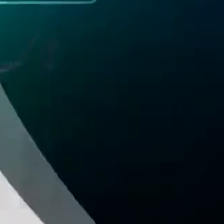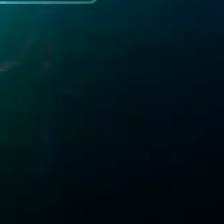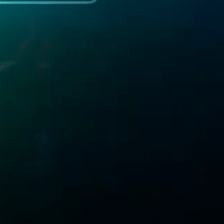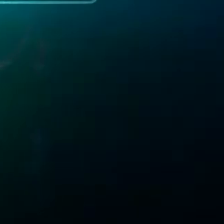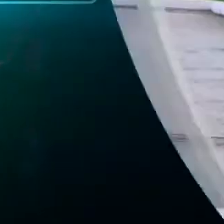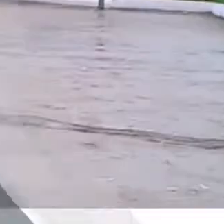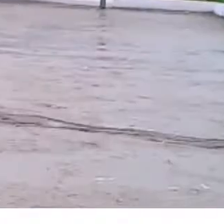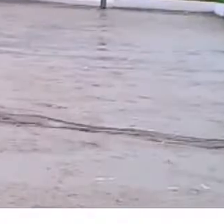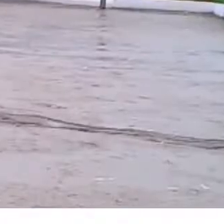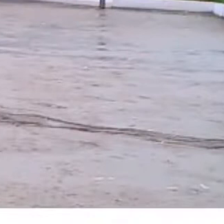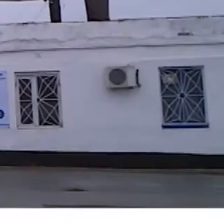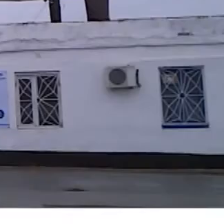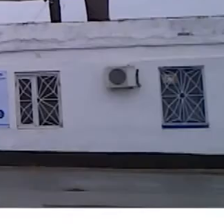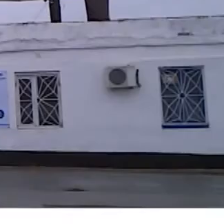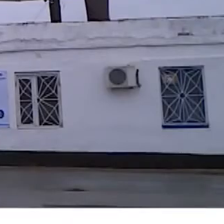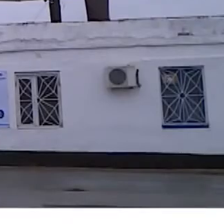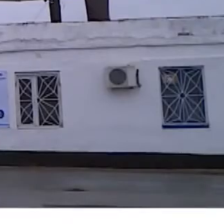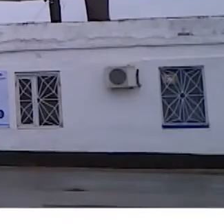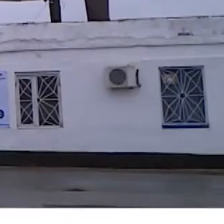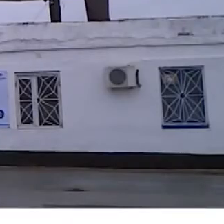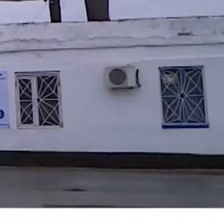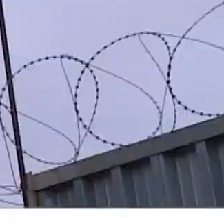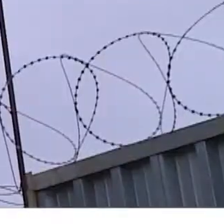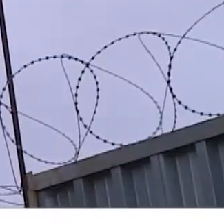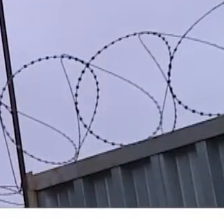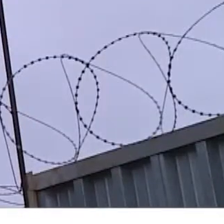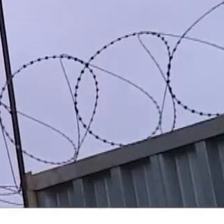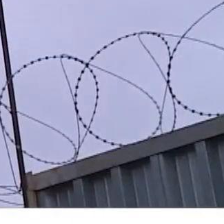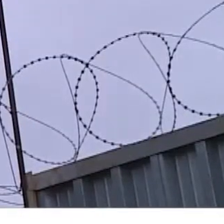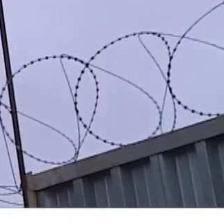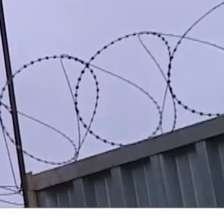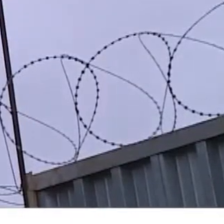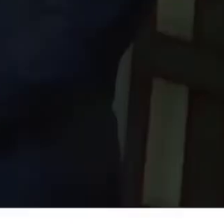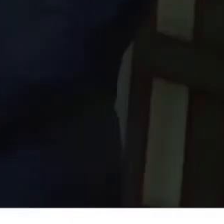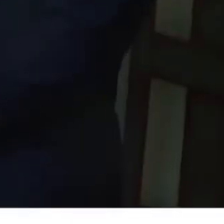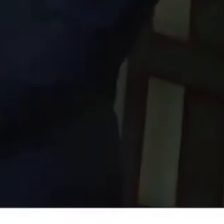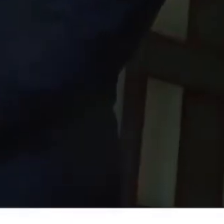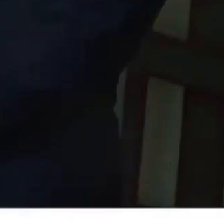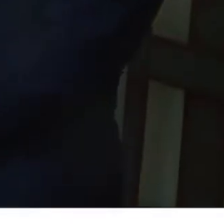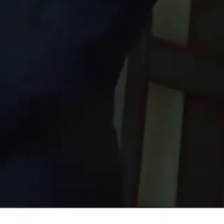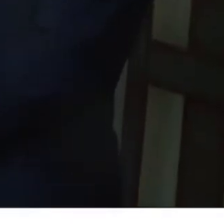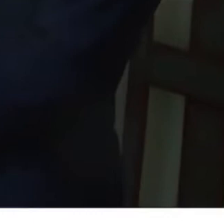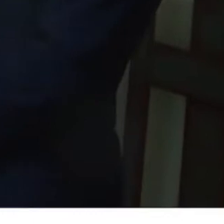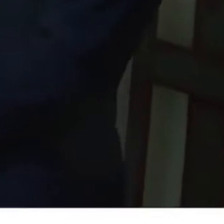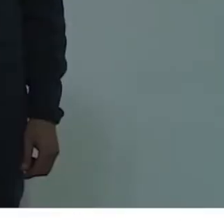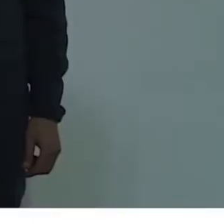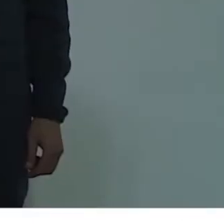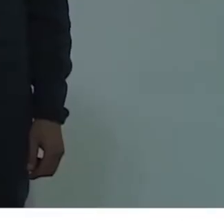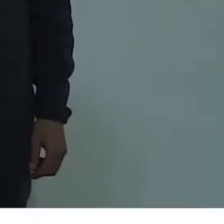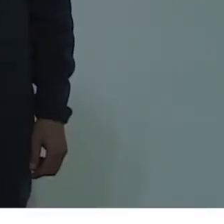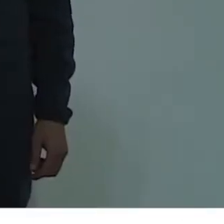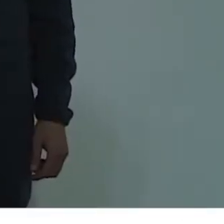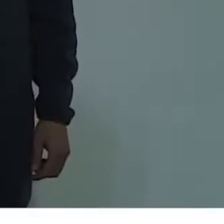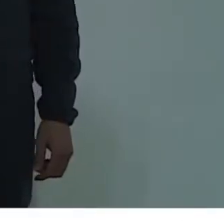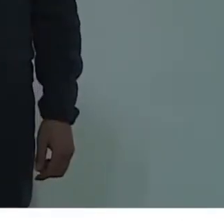толығырақ баяндаймын. Қазақстан жыл санап түрмеге тоғытылған азаматтар санын қысқартып келеді. Қазіргі таңда 27 мың азамат бас бостандығынан айырылыпты. Қылмыстық